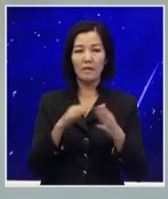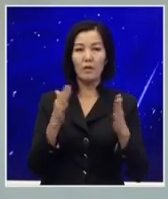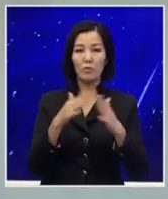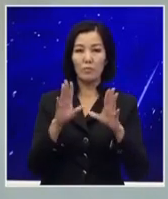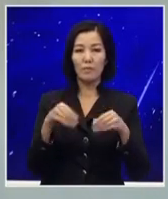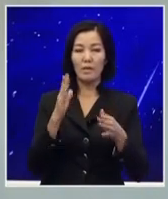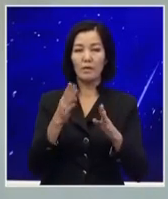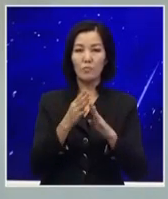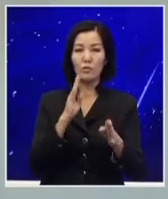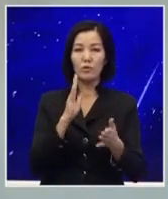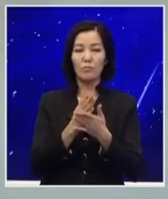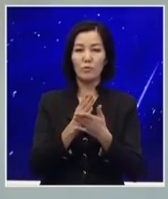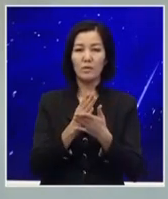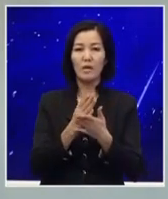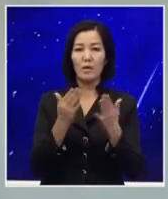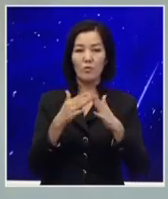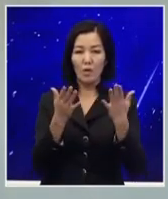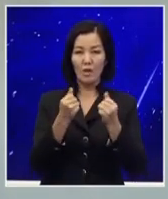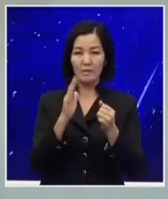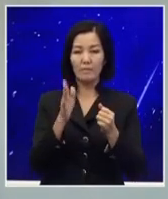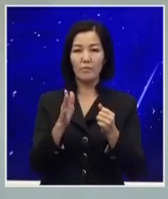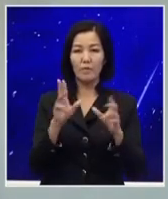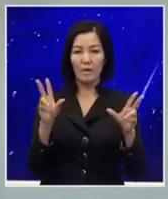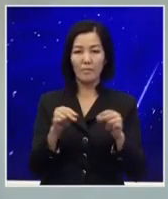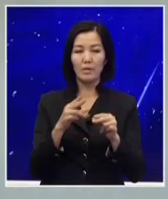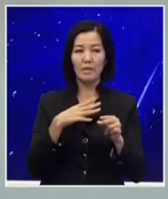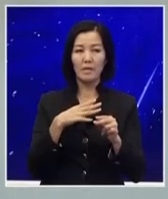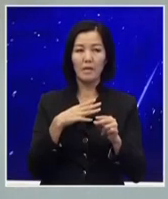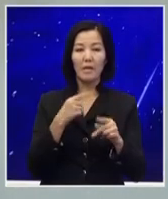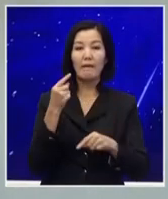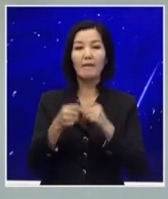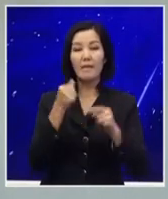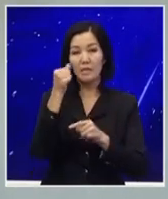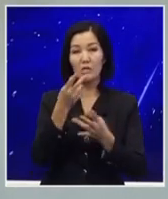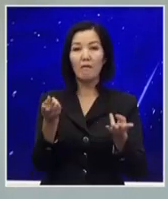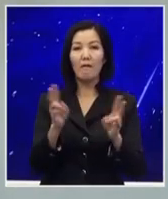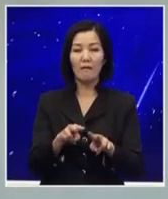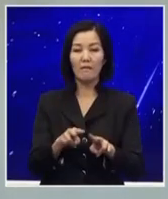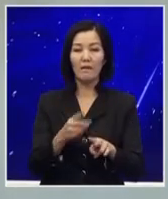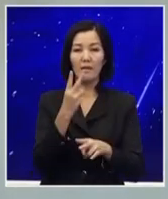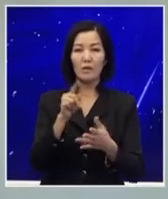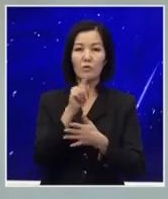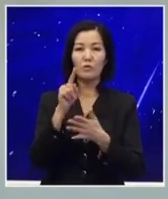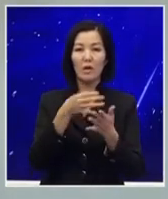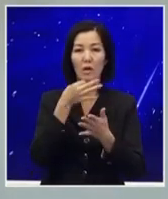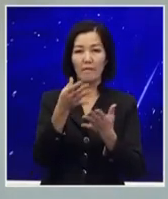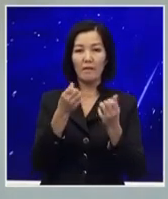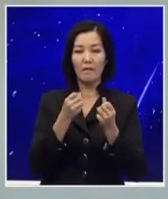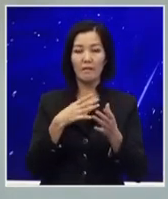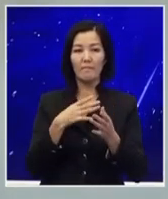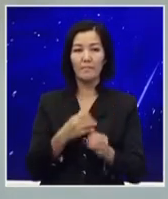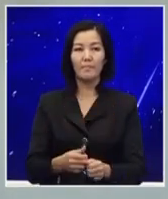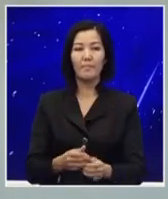беріледі, егер очередь келіп тұрса, онда аласыздар деді. Егер келмей жатса, уже келесі жылы аласыз. Вот осы екі мәселемен келдім.